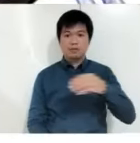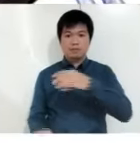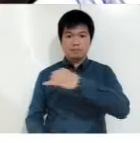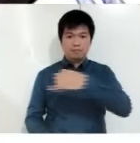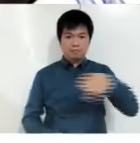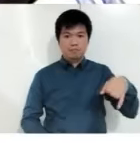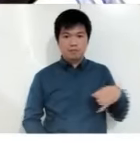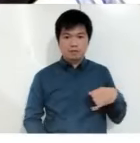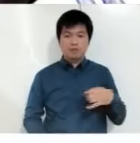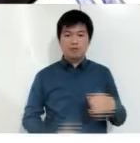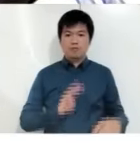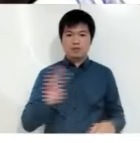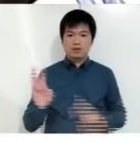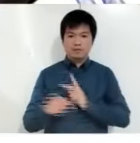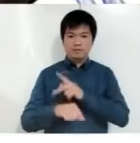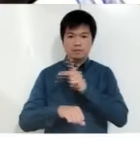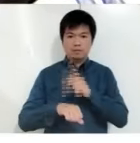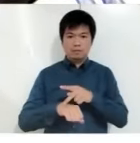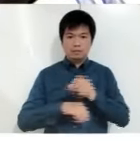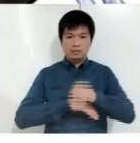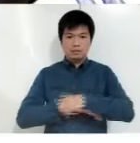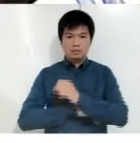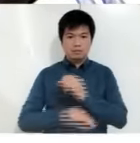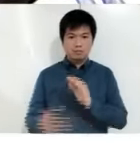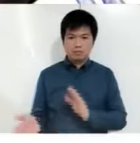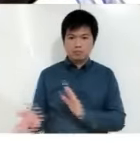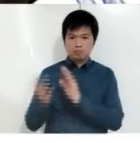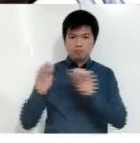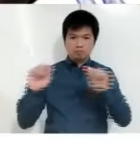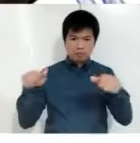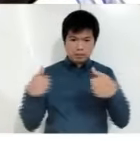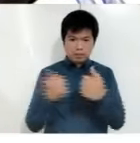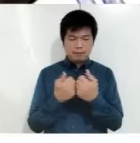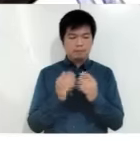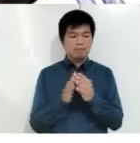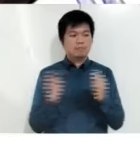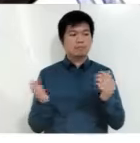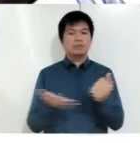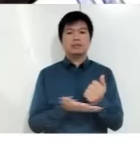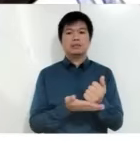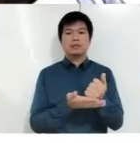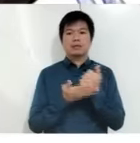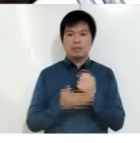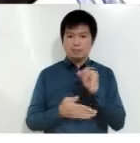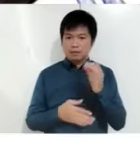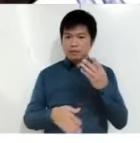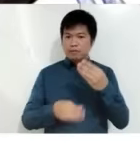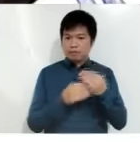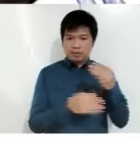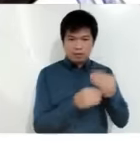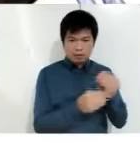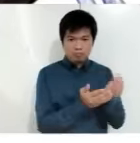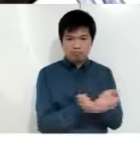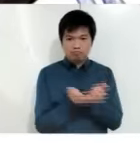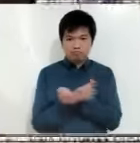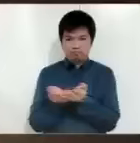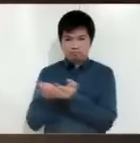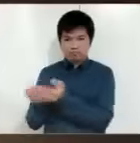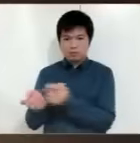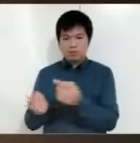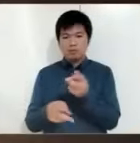mga hamong kinakaharap sa West Philippine Sea, malaking bagay daw kung madaragdagan pa ang mga barko ng Philippine Navy na magbabantay sa ating